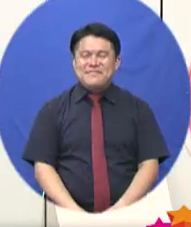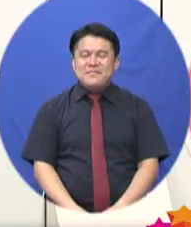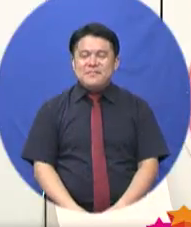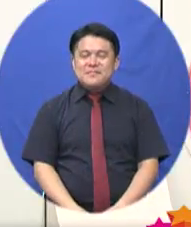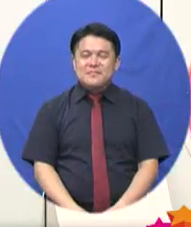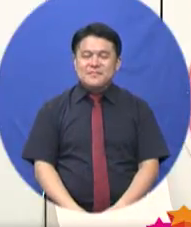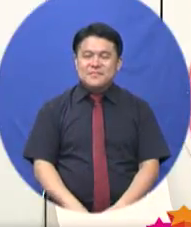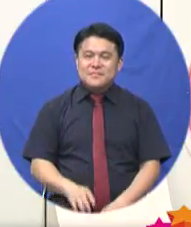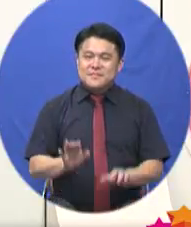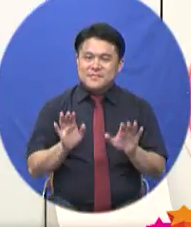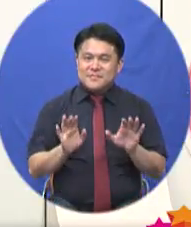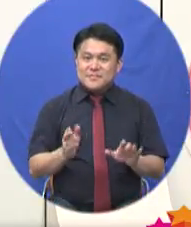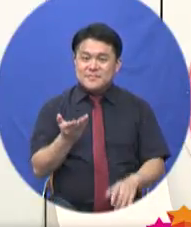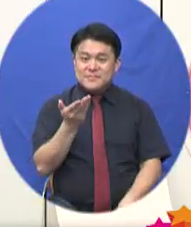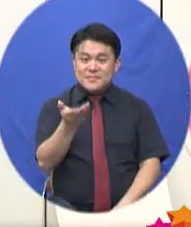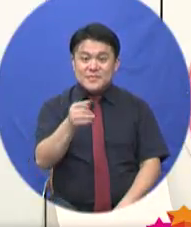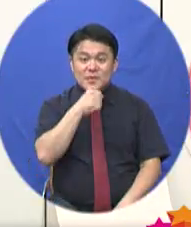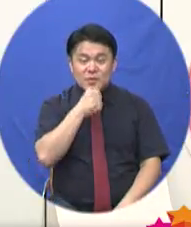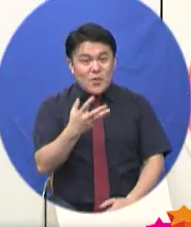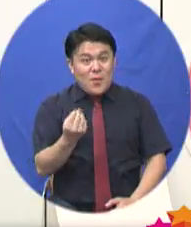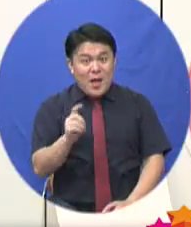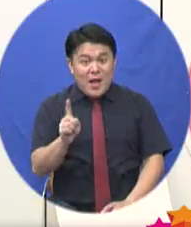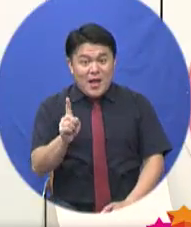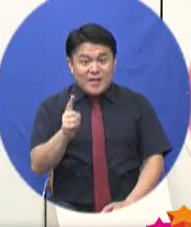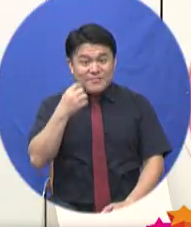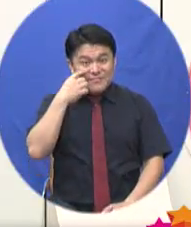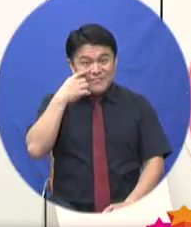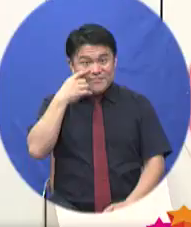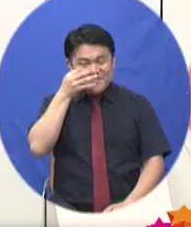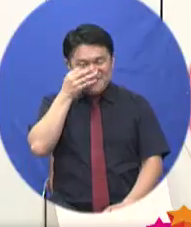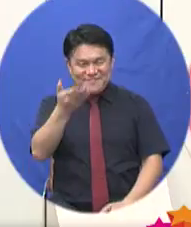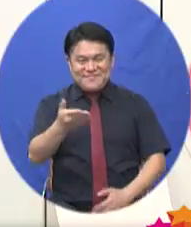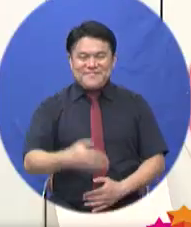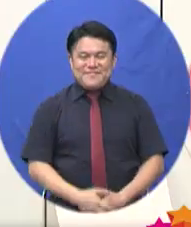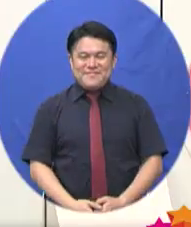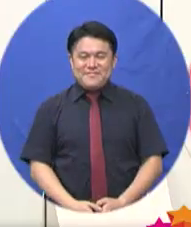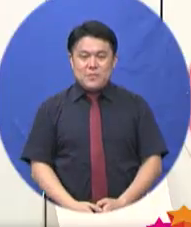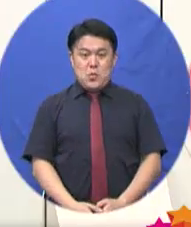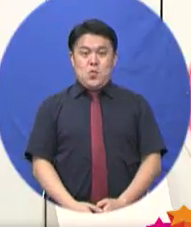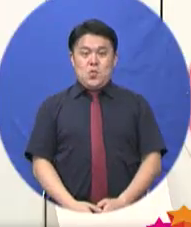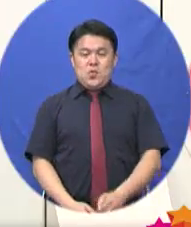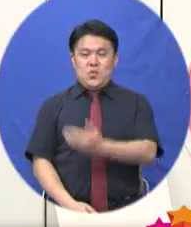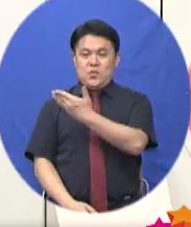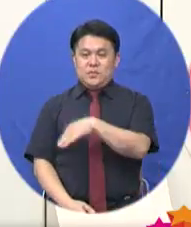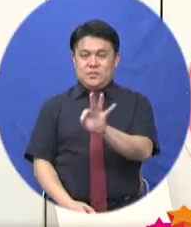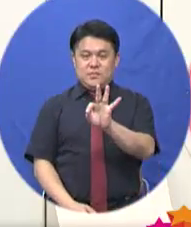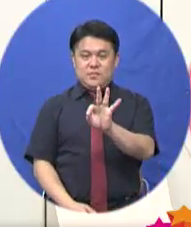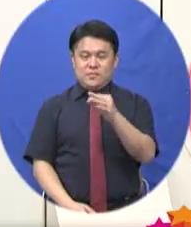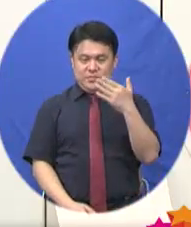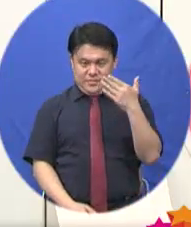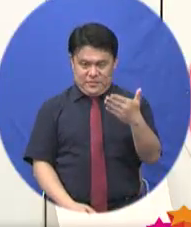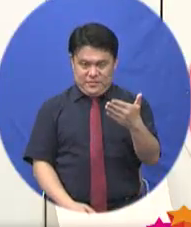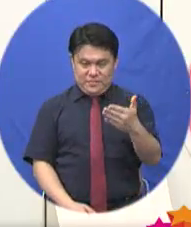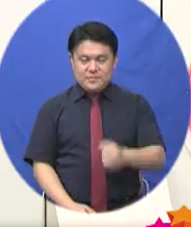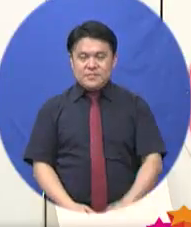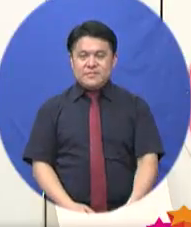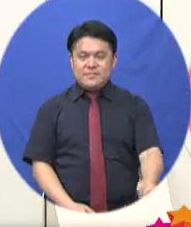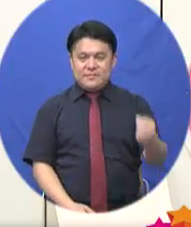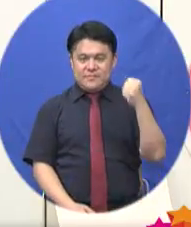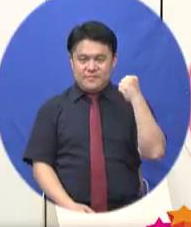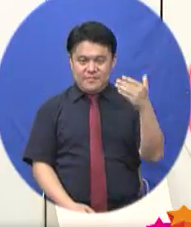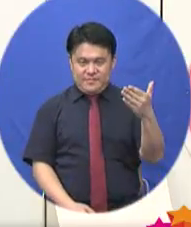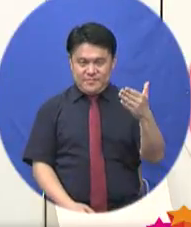그렇다면 과연 최사만 시험수는 몇 점일까요? 보여주세요. 네, 9점, 10점,